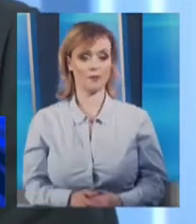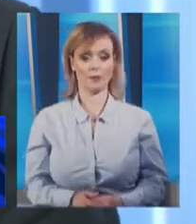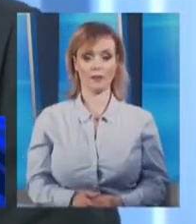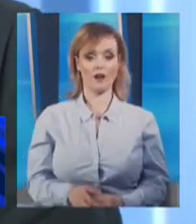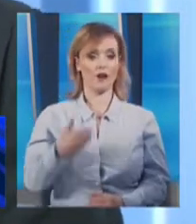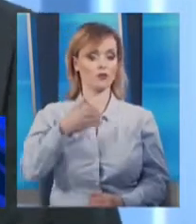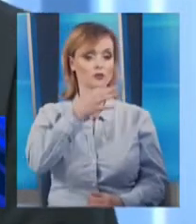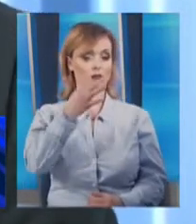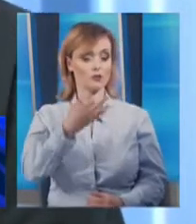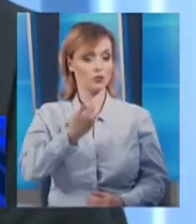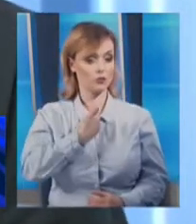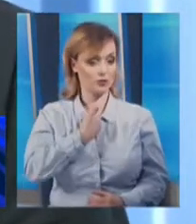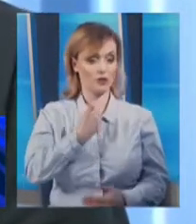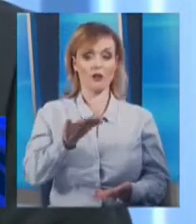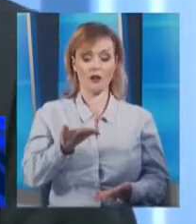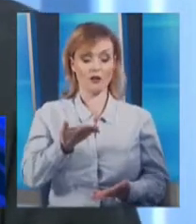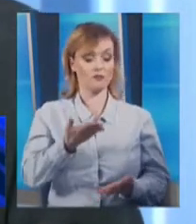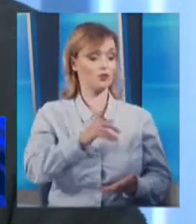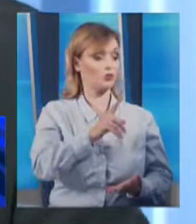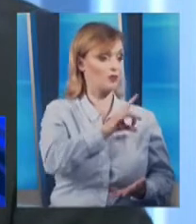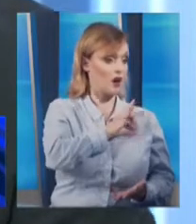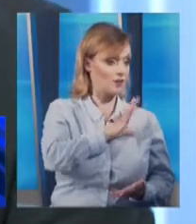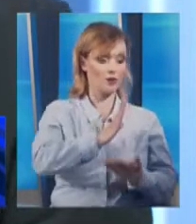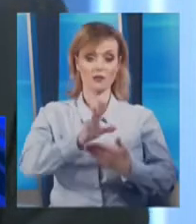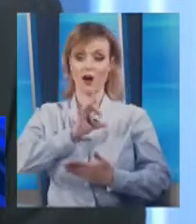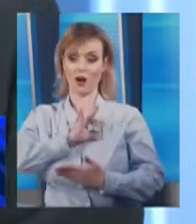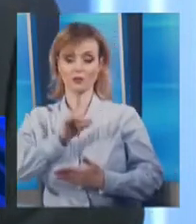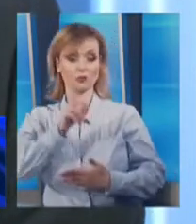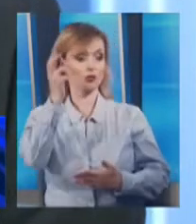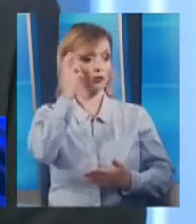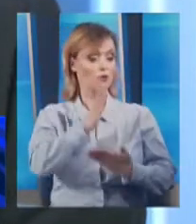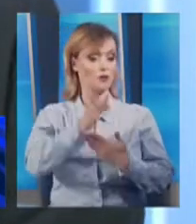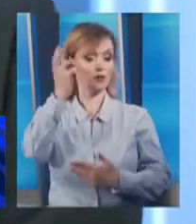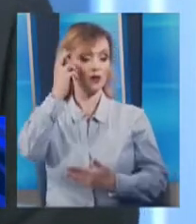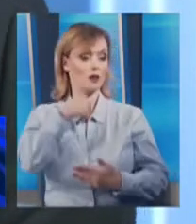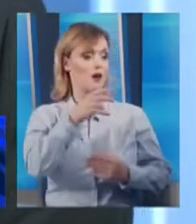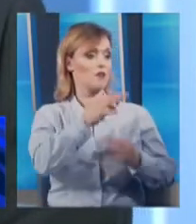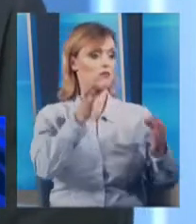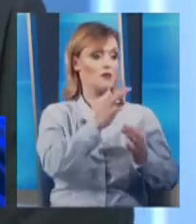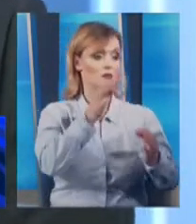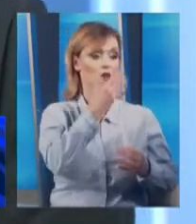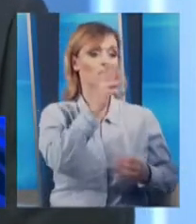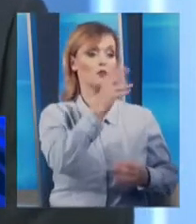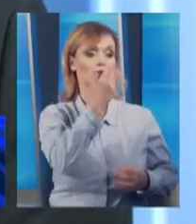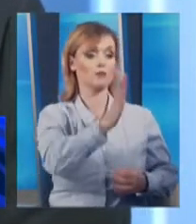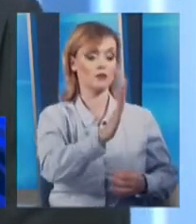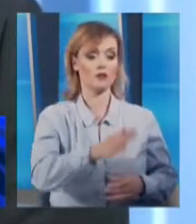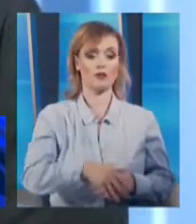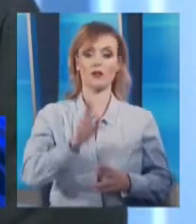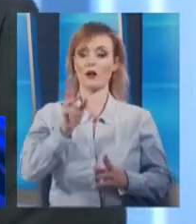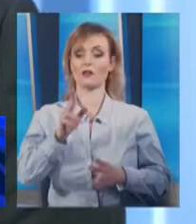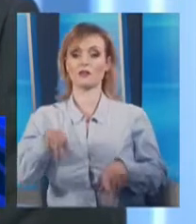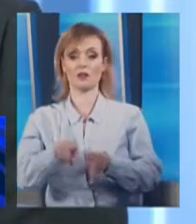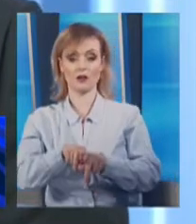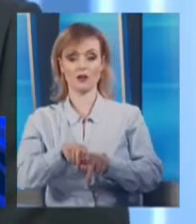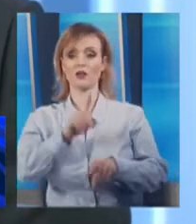Vreau să vă spun că pentru mine, la fel, albul este alb, negru este negru. Nu am trădat pe nimeni niciodată, la fel cum nu o voi face cu